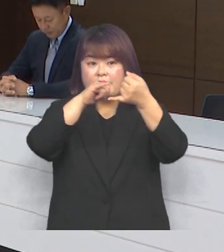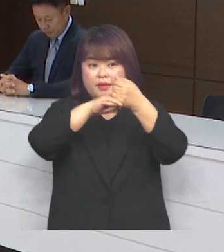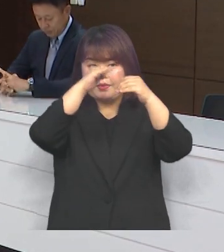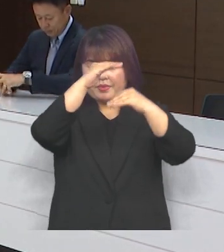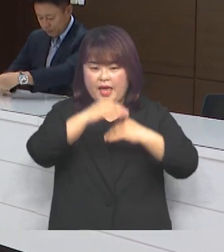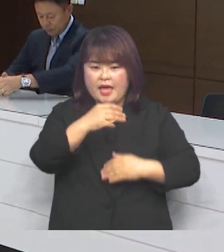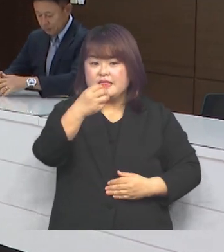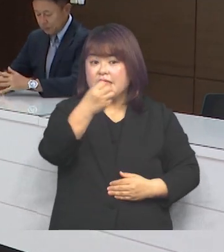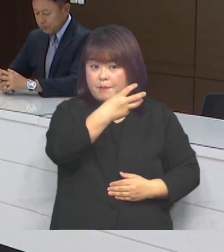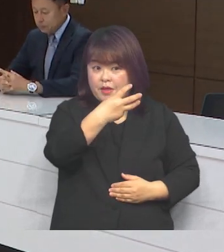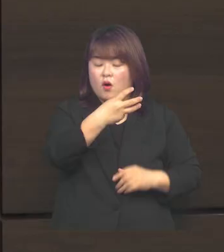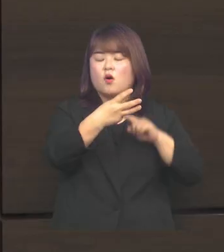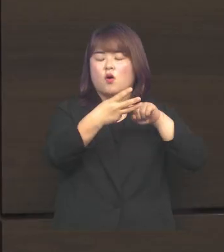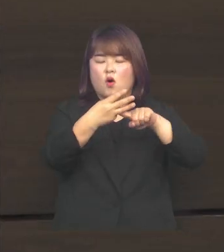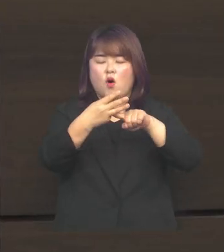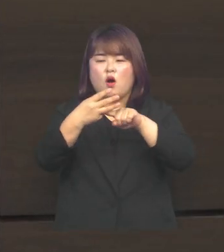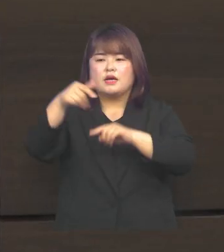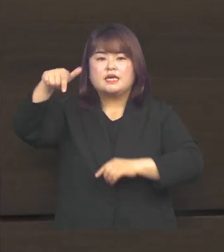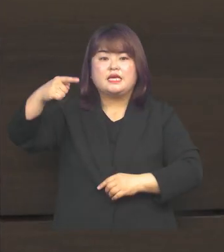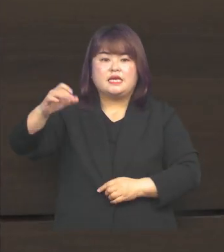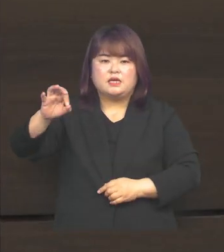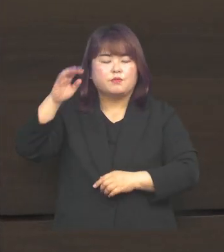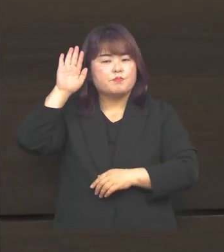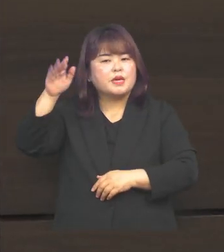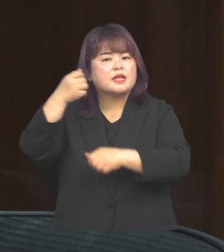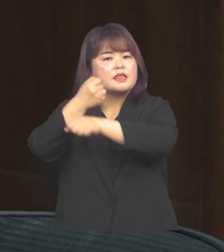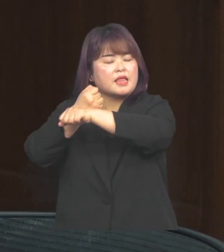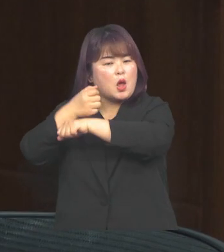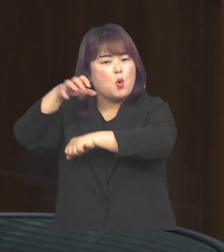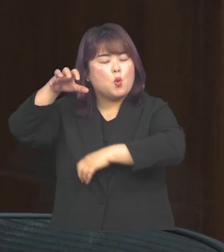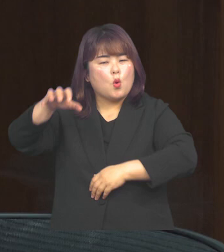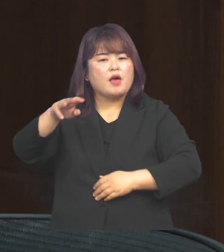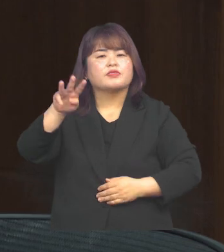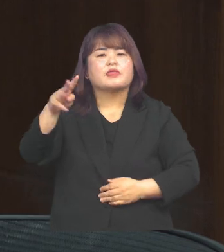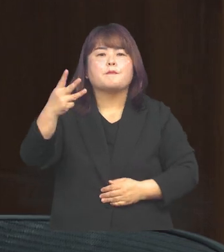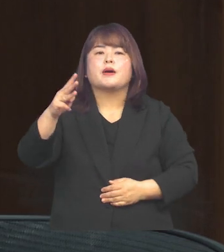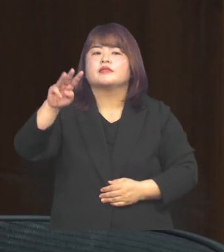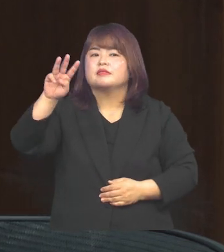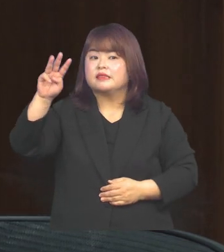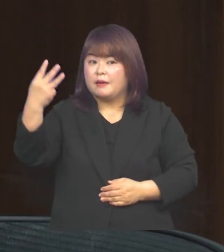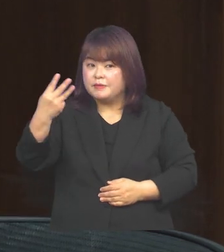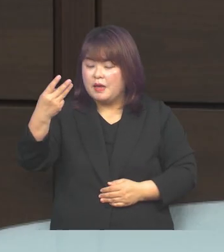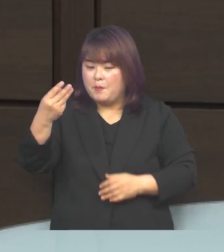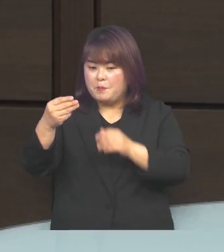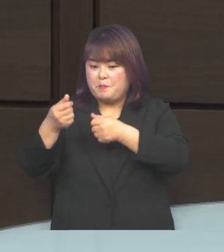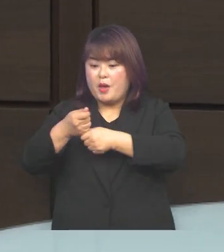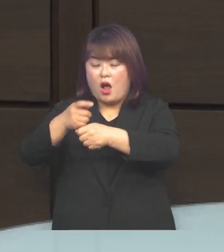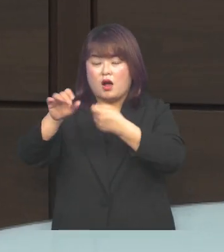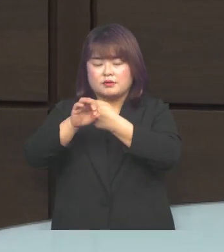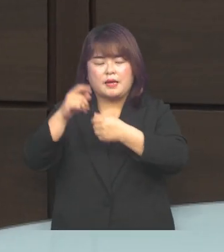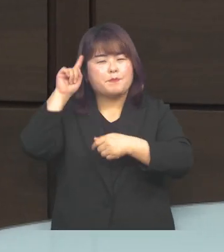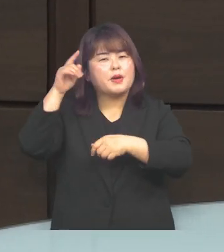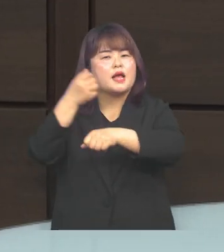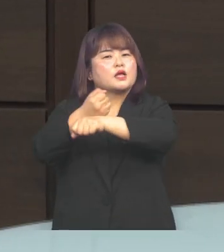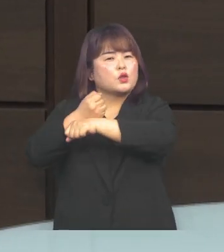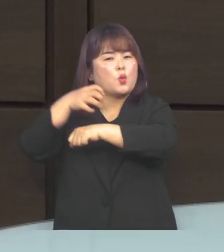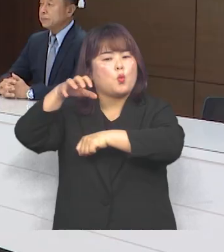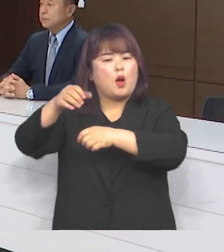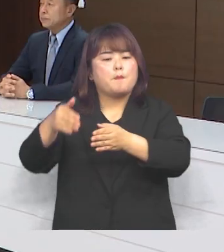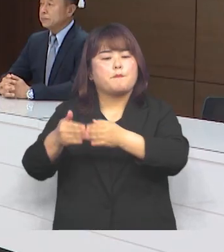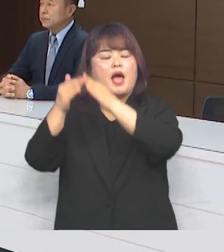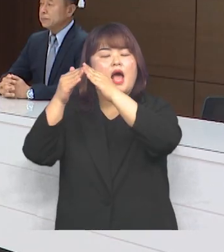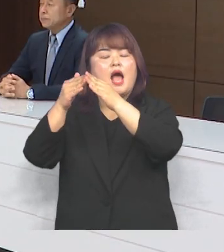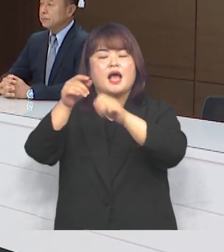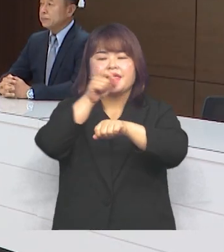따라 삼성전자는 기흥구 삼성전자 기흥 캠퍼스 내에 3만 3천여 평에 20조 원을 들여 미래연구단지를 조성하고